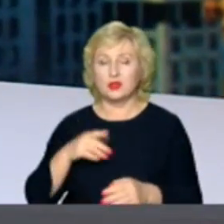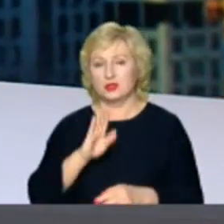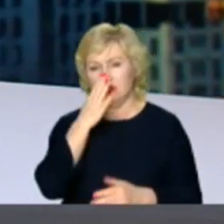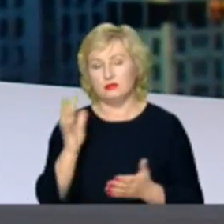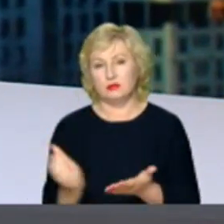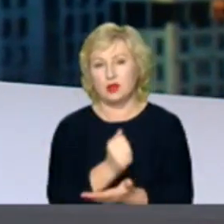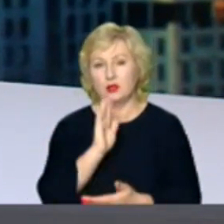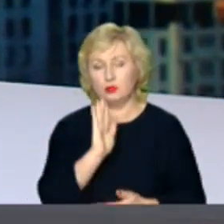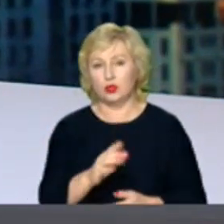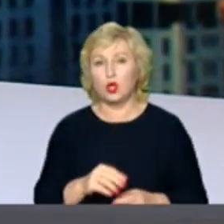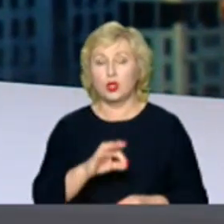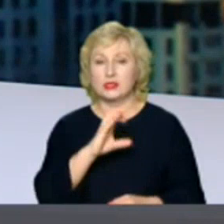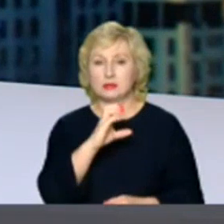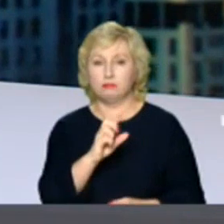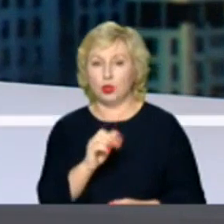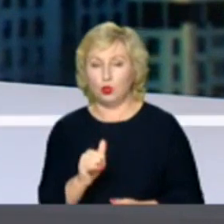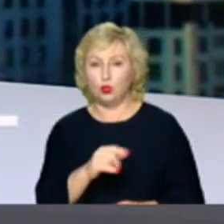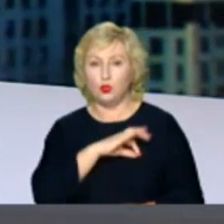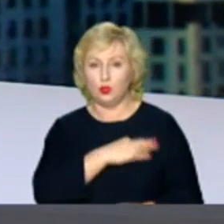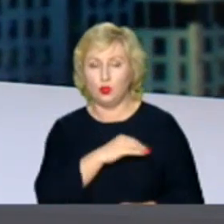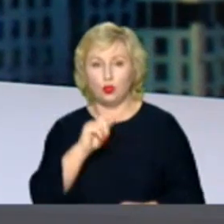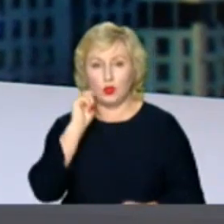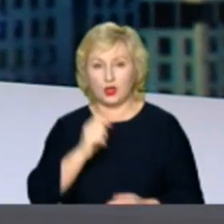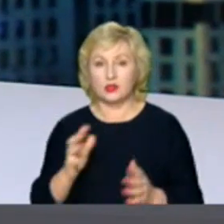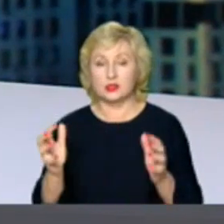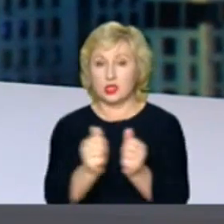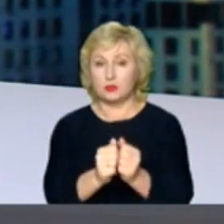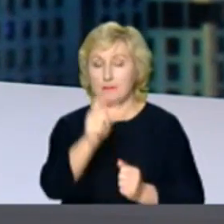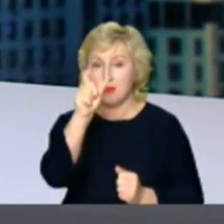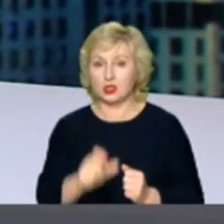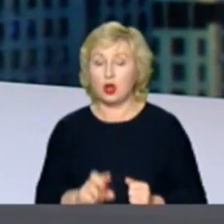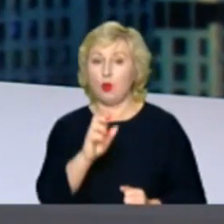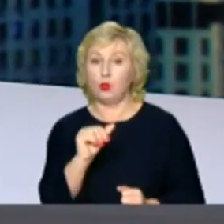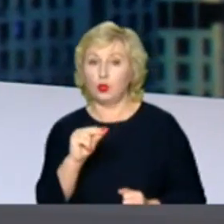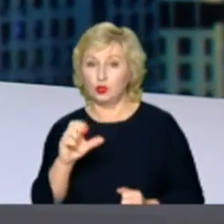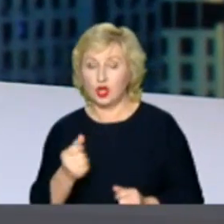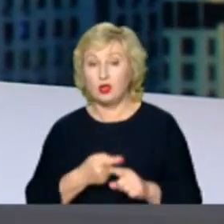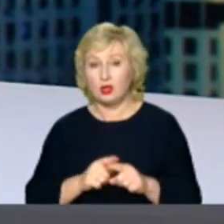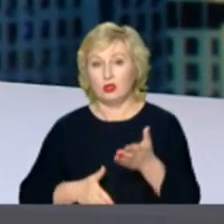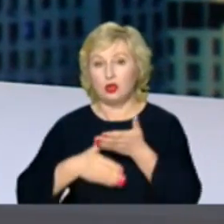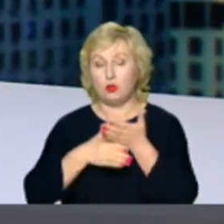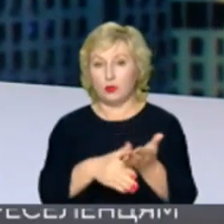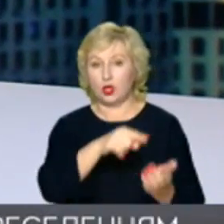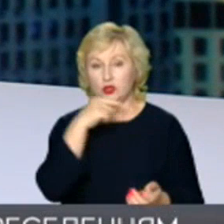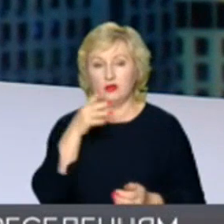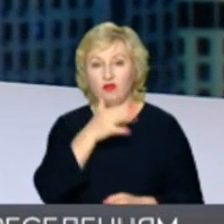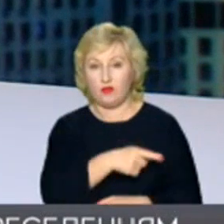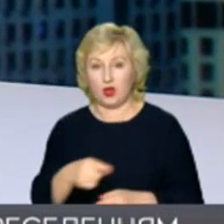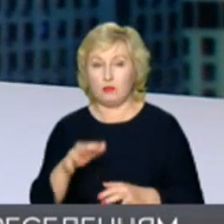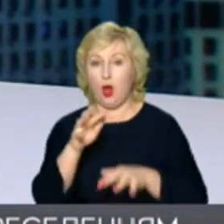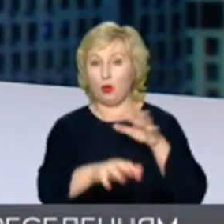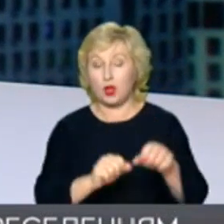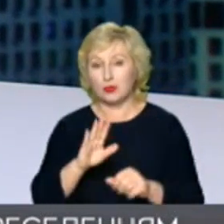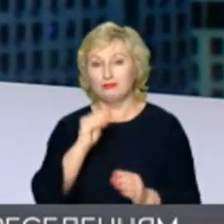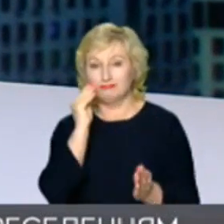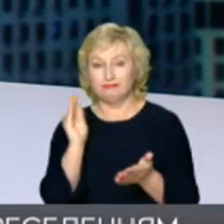Так, працівники Служби безпеки України затримали мешканця Бучі, який допомагав росіянам під час окупації. А потім хотів